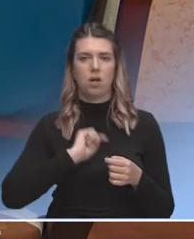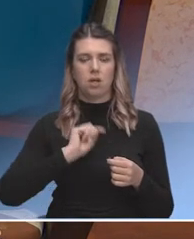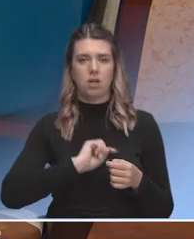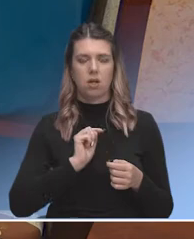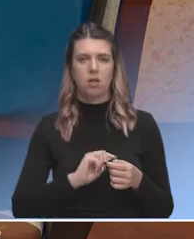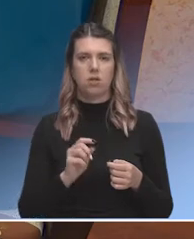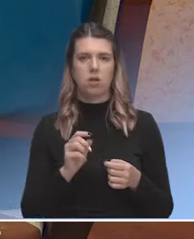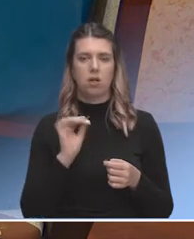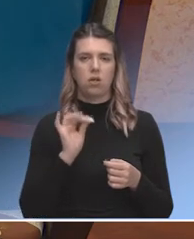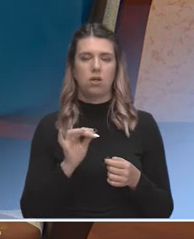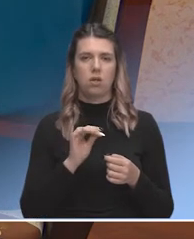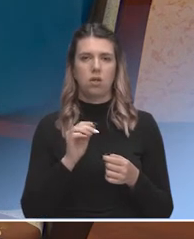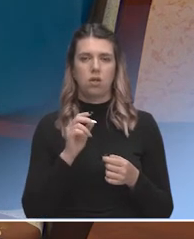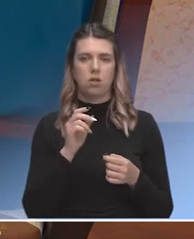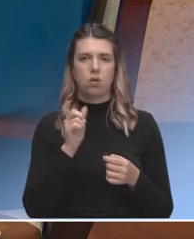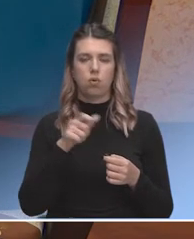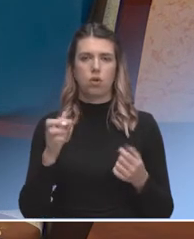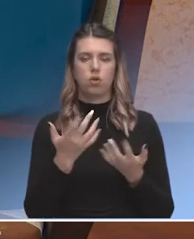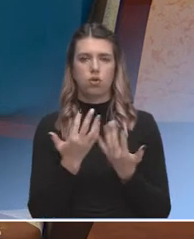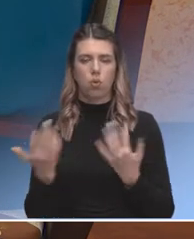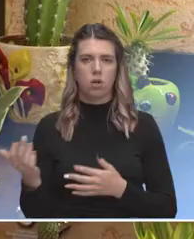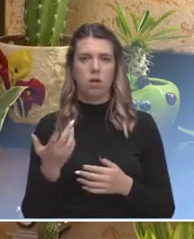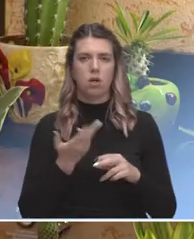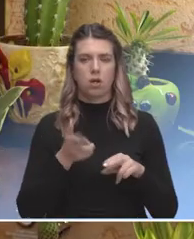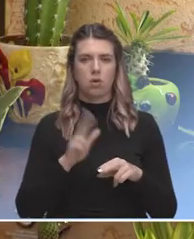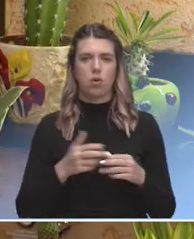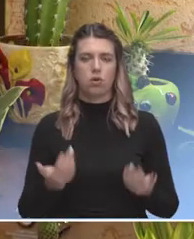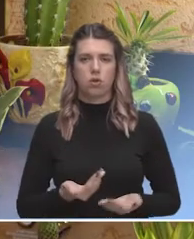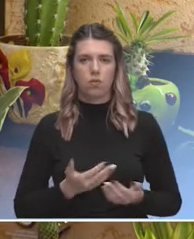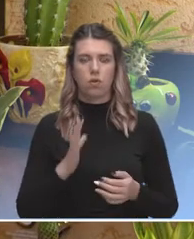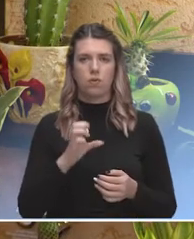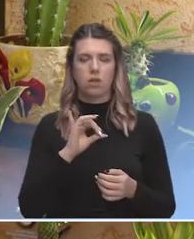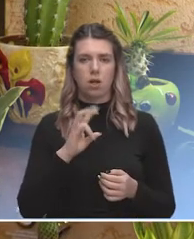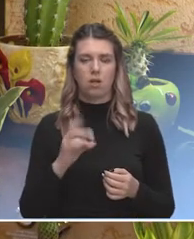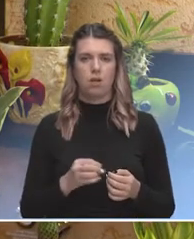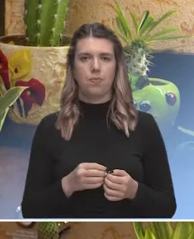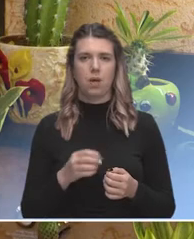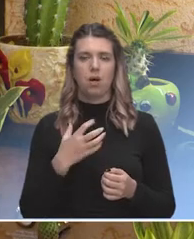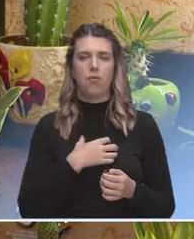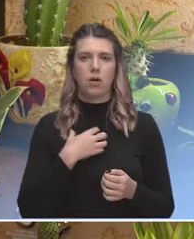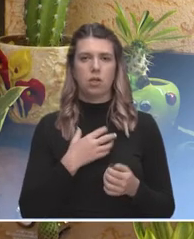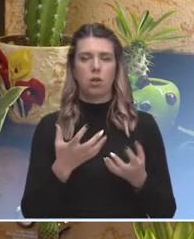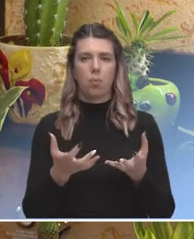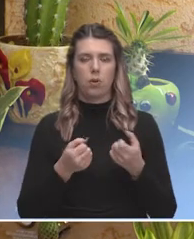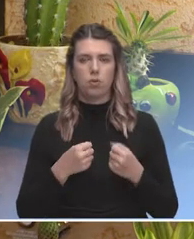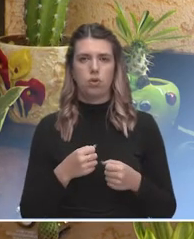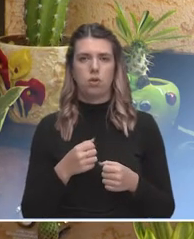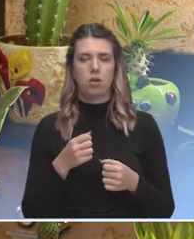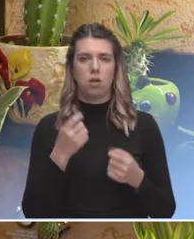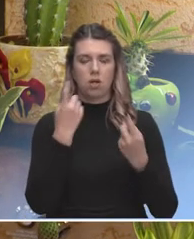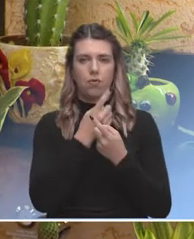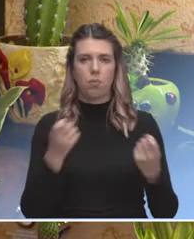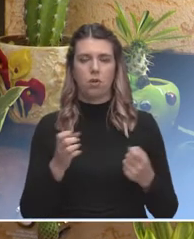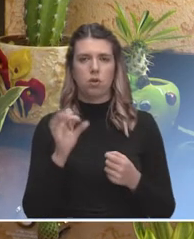социально-демографических характеристиках и численности населения, который проживает в стране. Важно